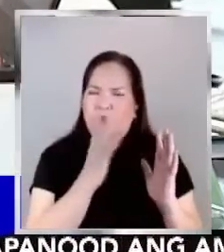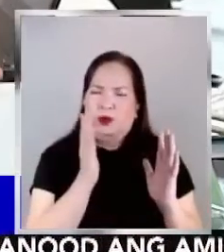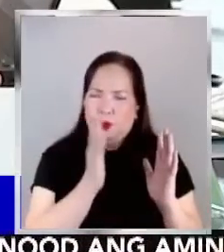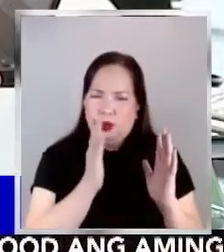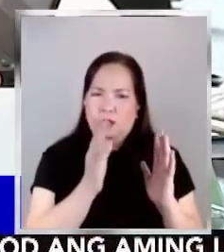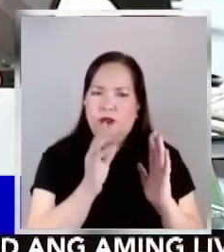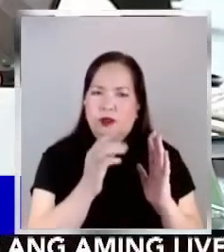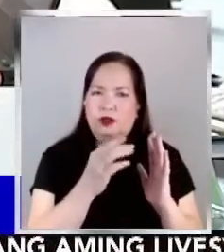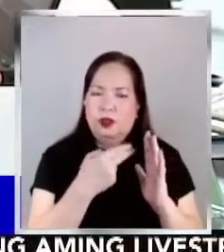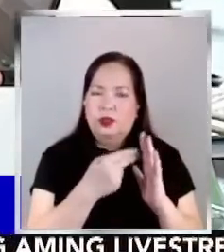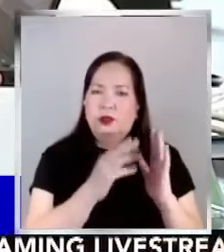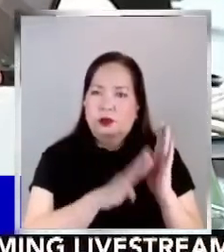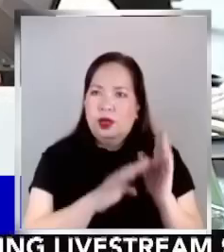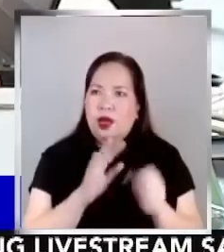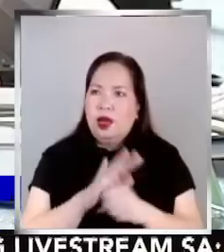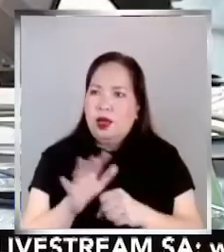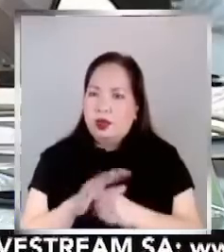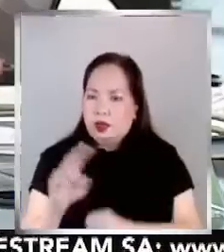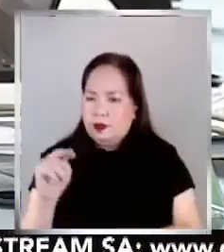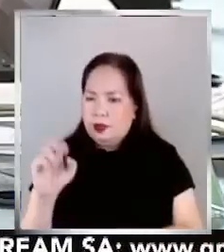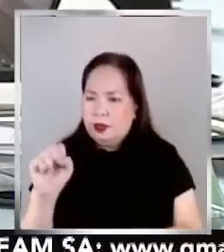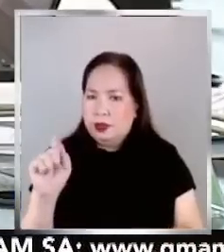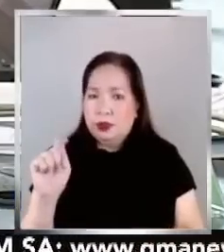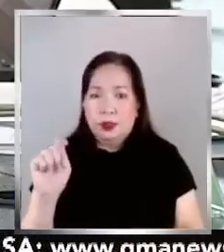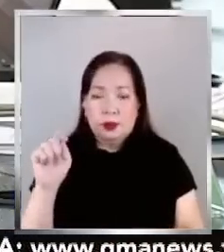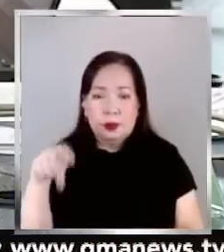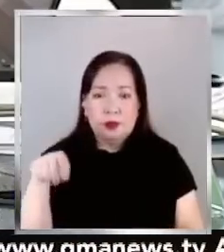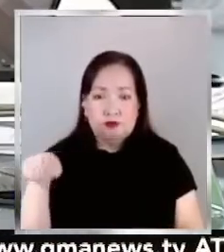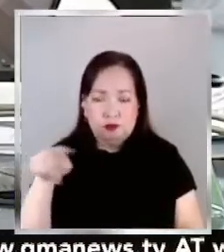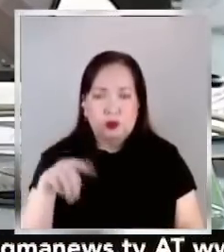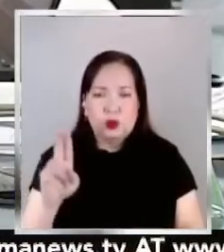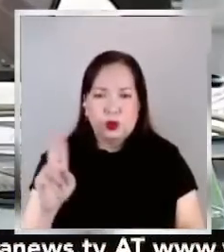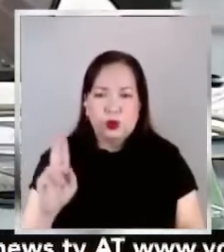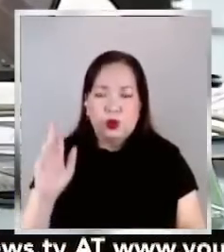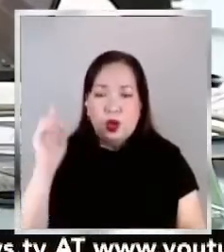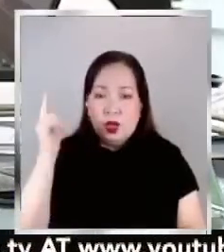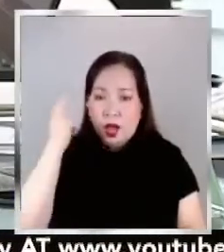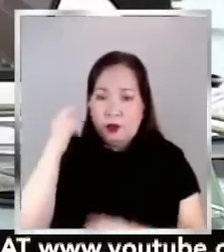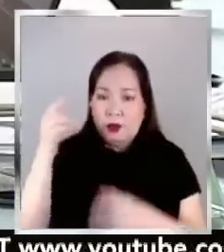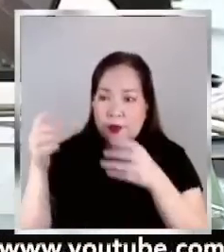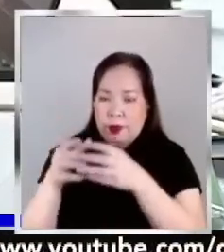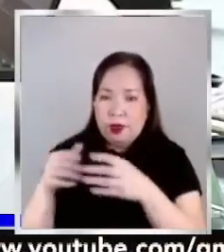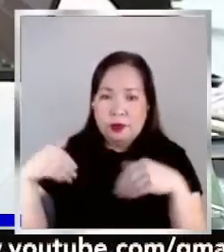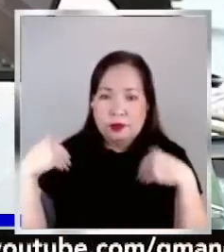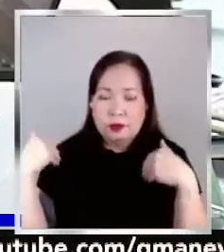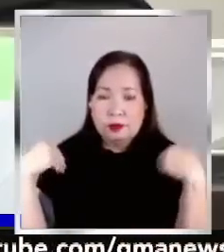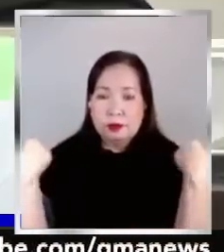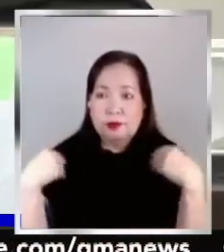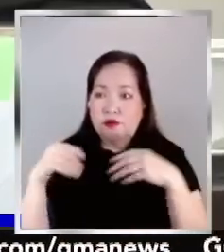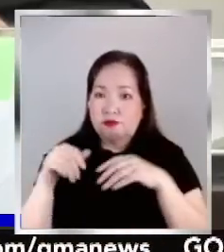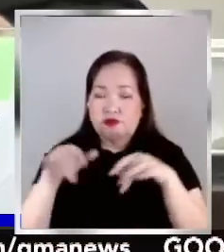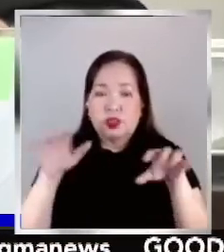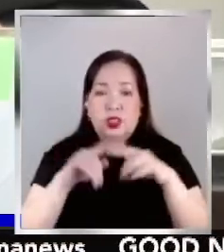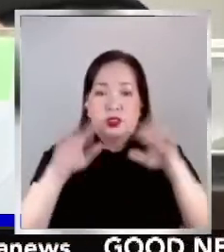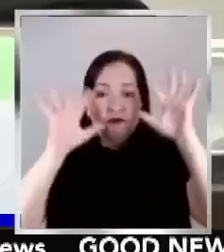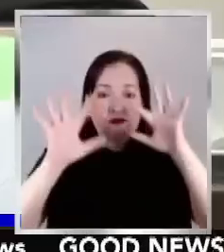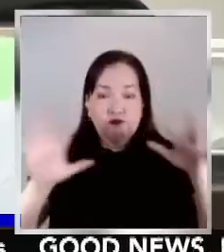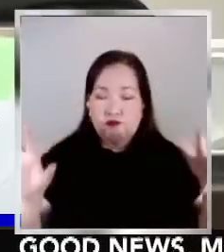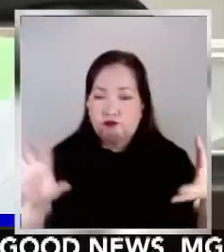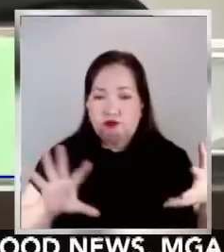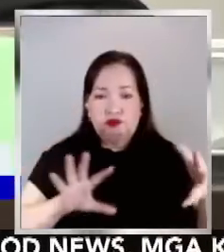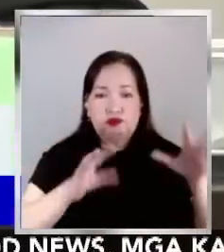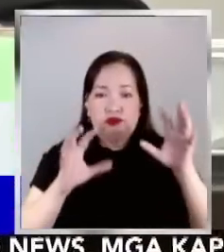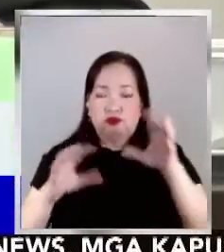nang immobilize ng ating government agencies ang mga kabataan kapag merong mga sakuna. With this proposed